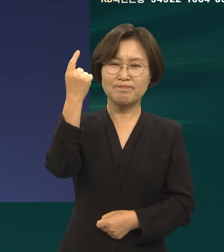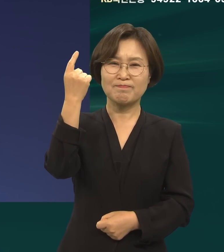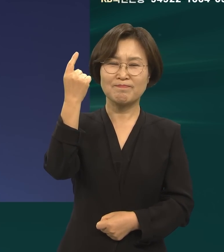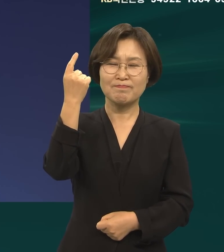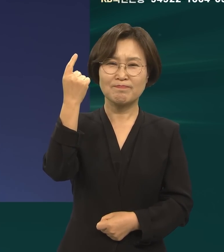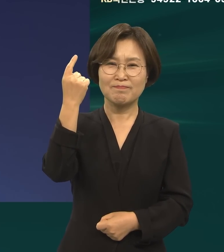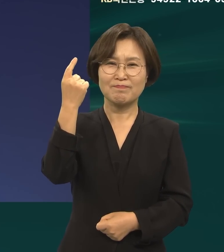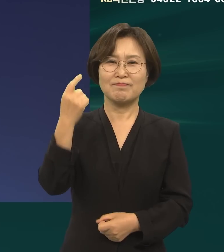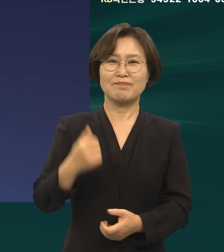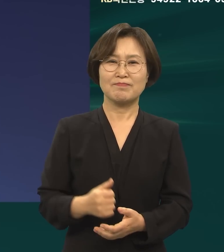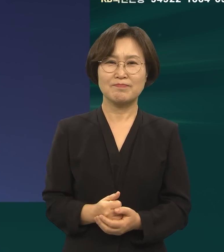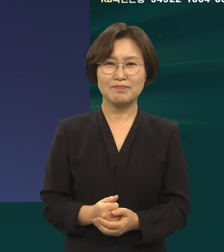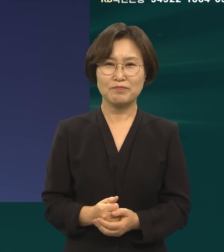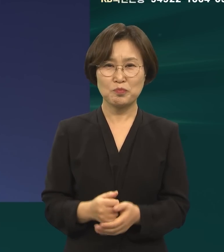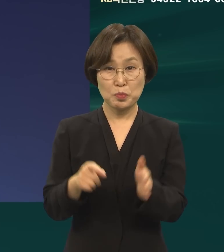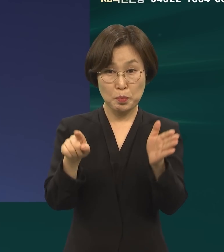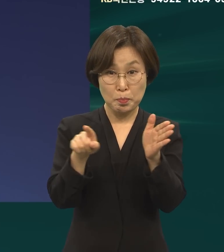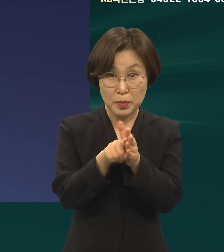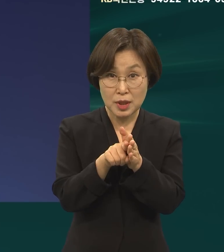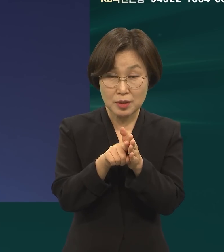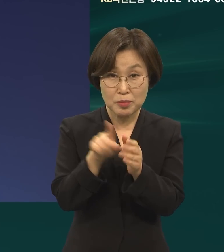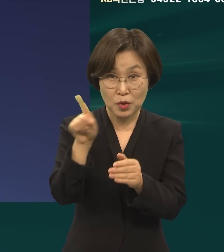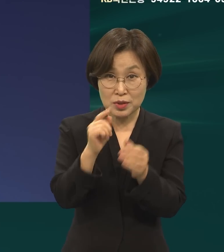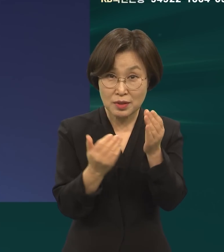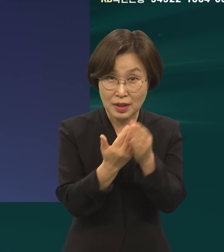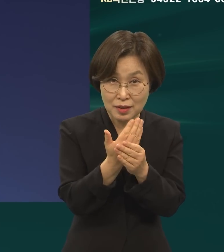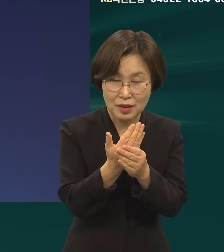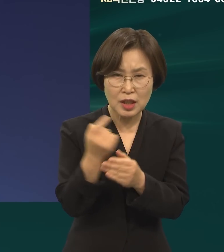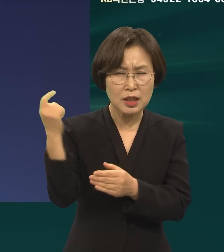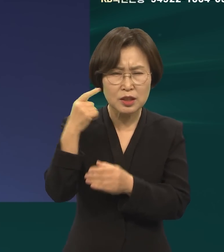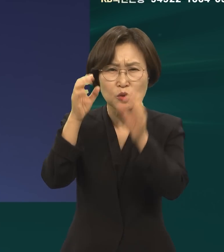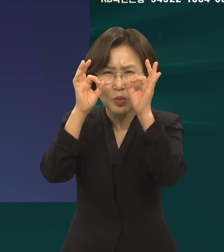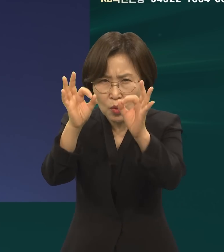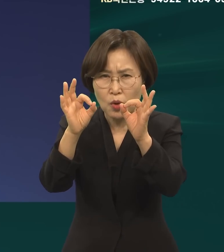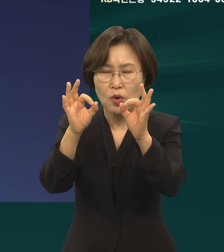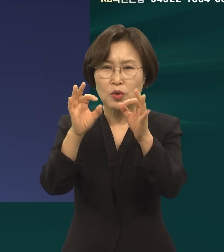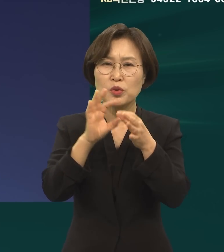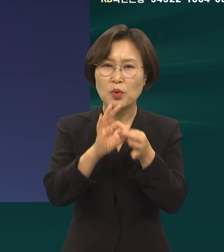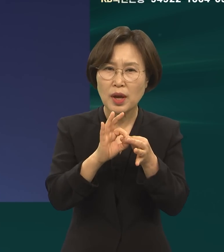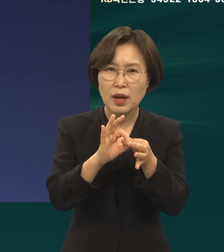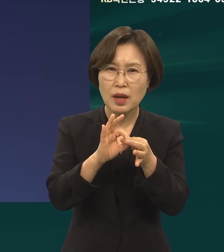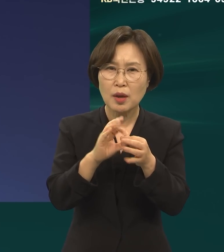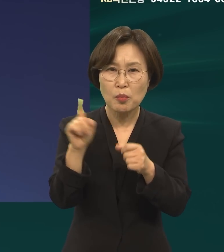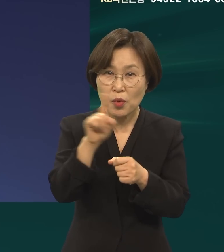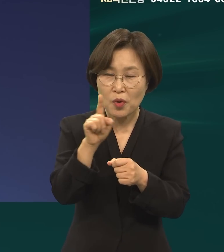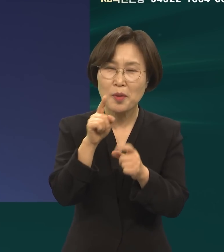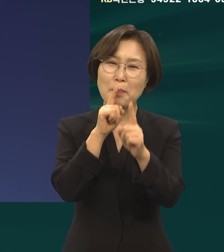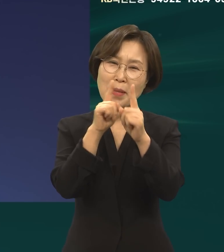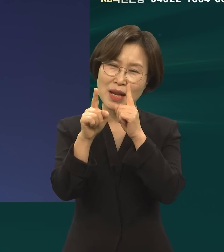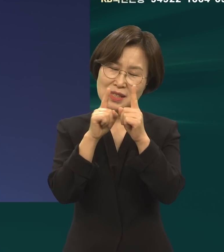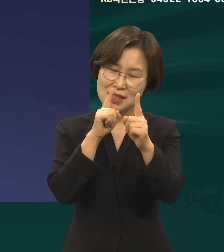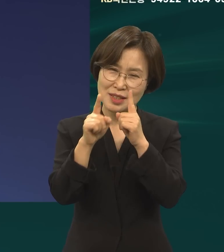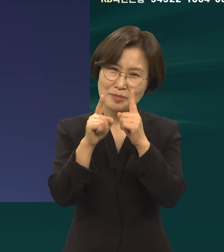말미암느니라. 믿음은 어디서 난다고요? 들음에서. 뭘 들을 때?